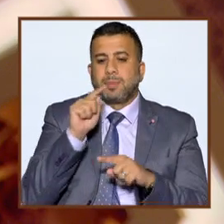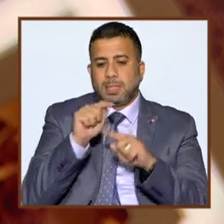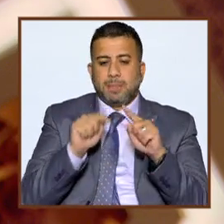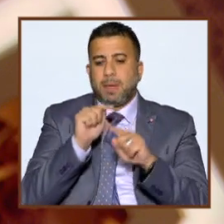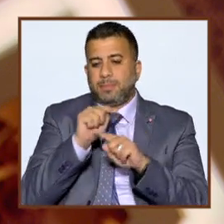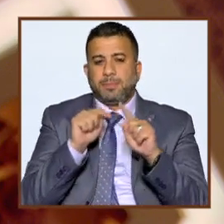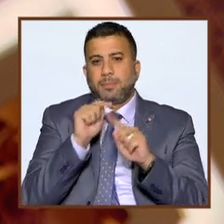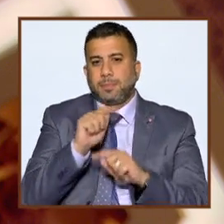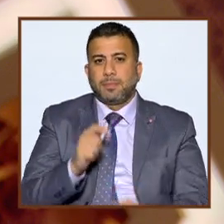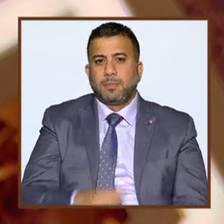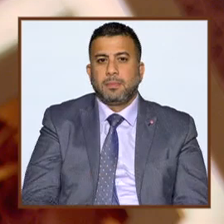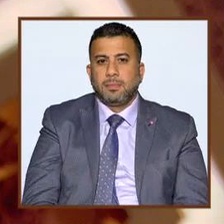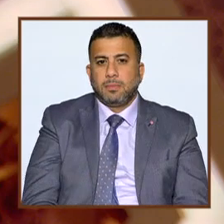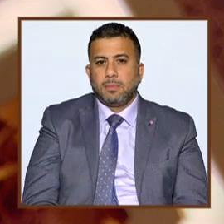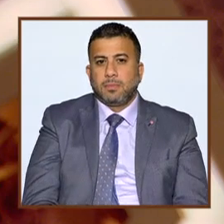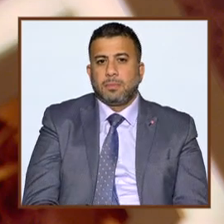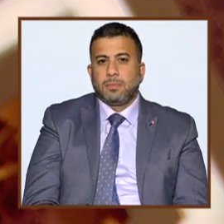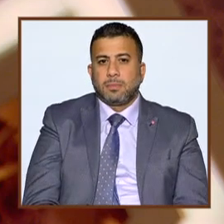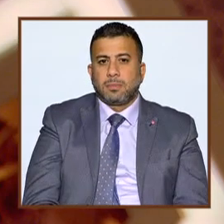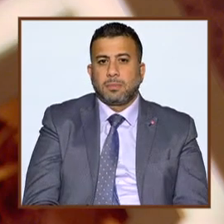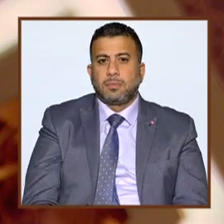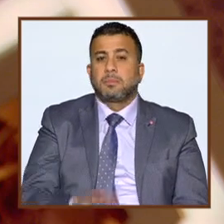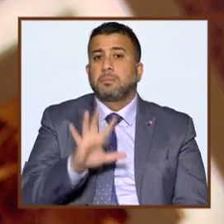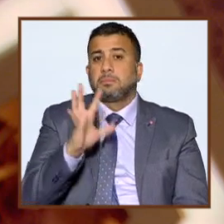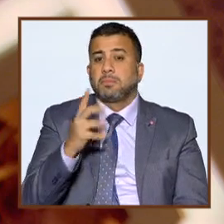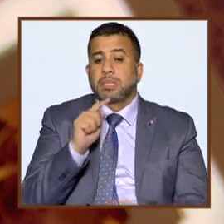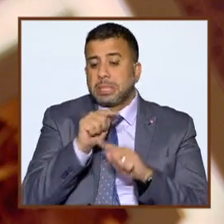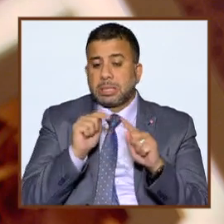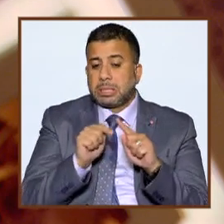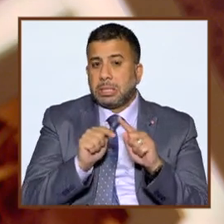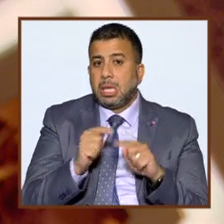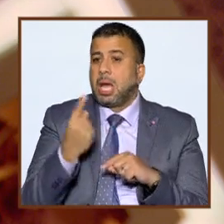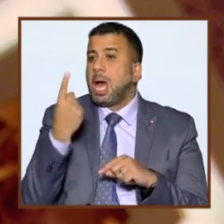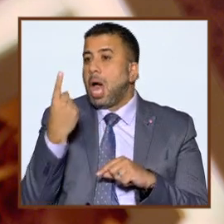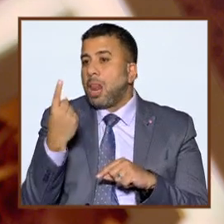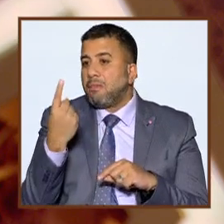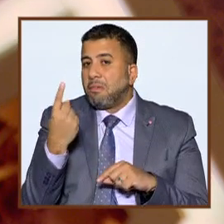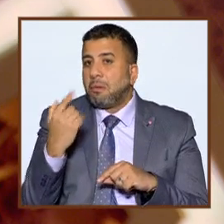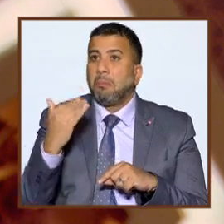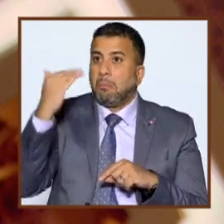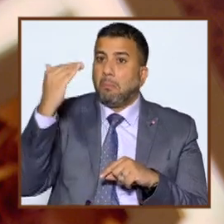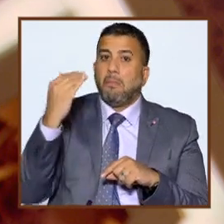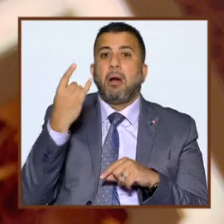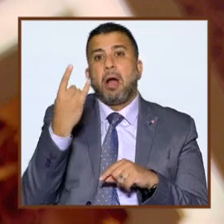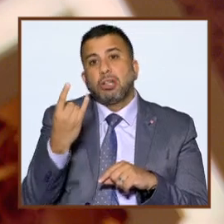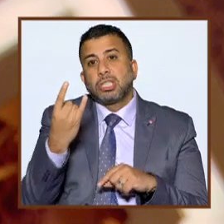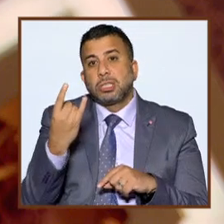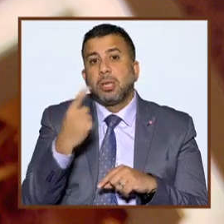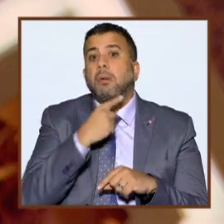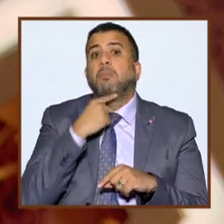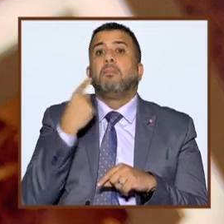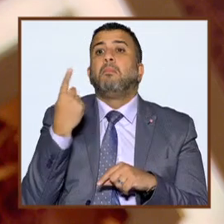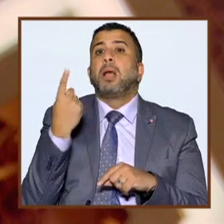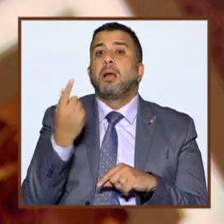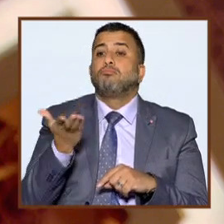هي أحيانا تحصل لك 1000 ريال وأحيانا تحصل لك 10,000 ريال مثلا وأحيانا تحصل 100,000